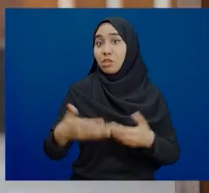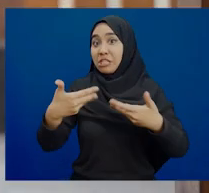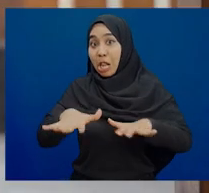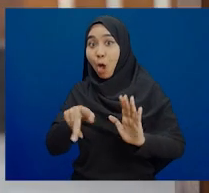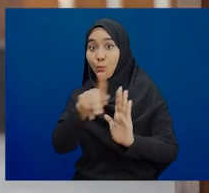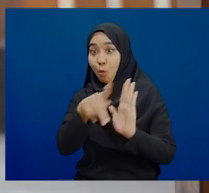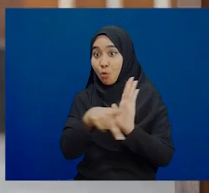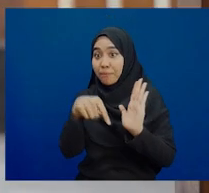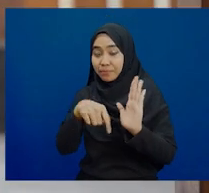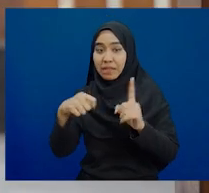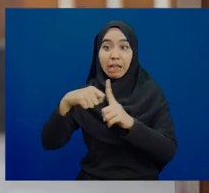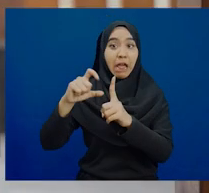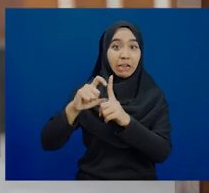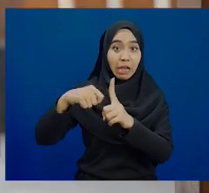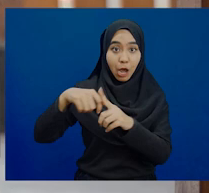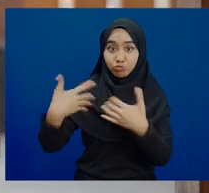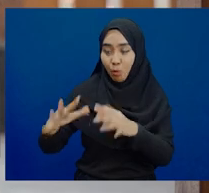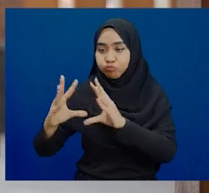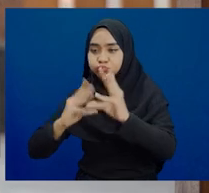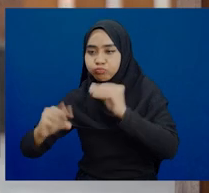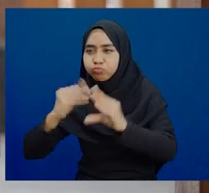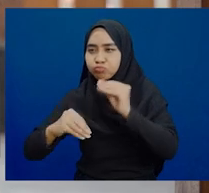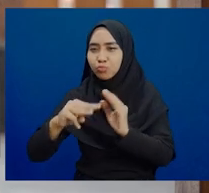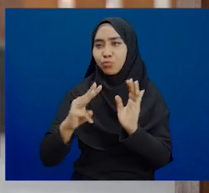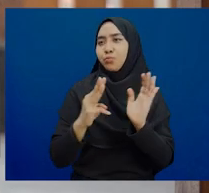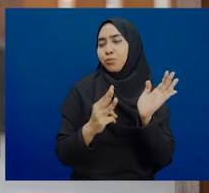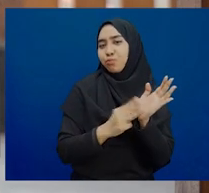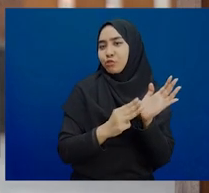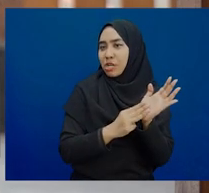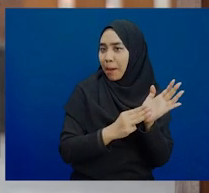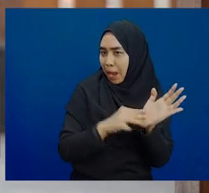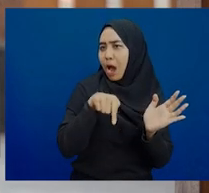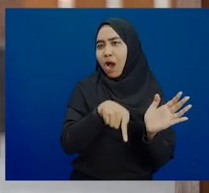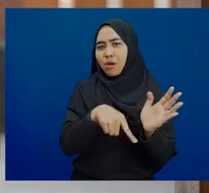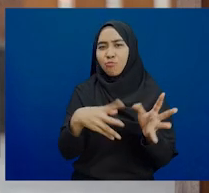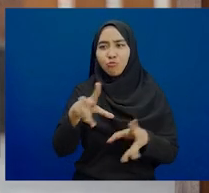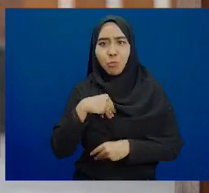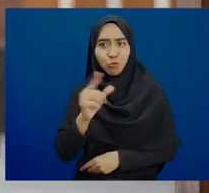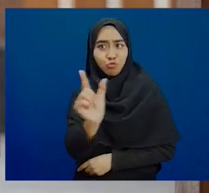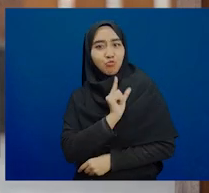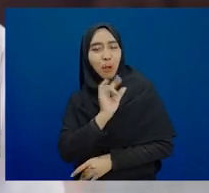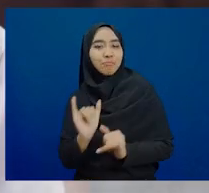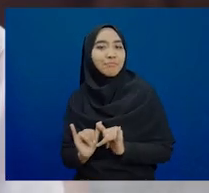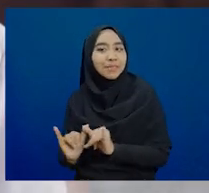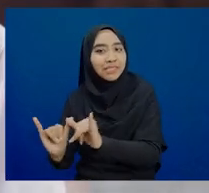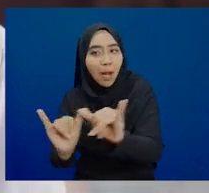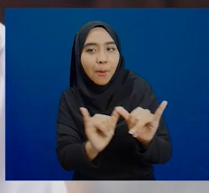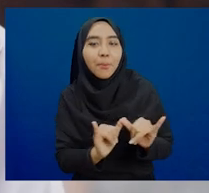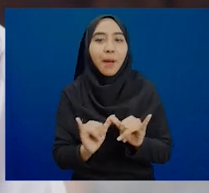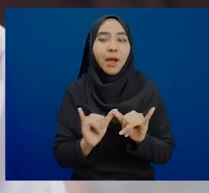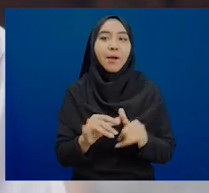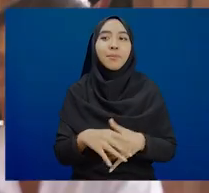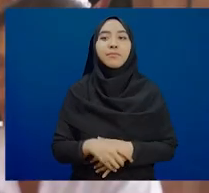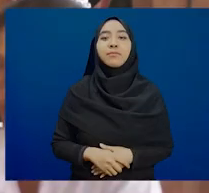Setelah terbentuk KDK itu setiap ada rapat itu di Karuruan Musrenbang Kal itu diundang, juga diundang